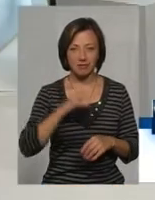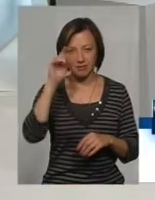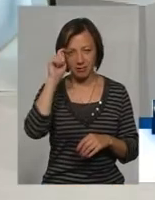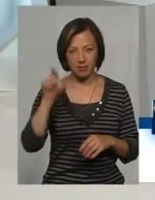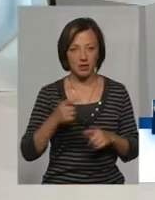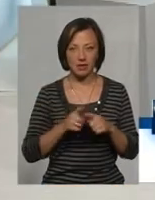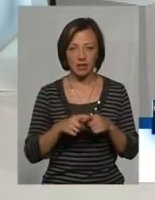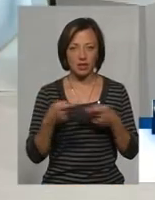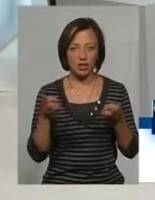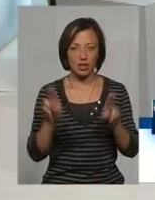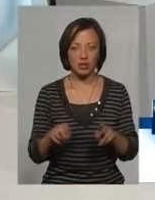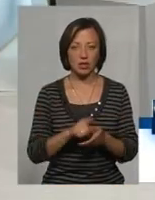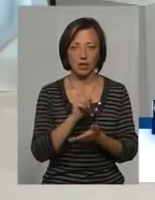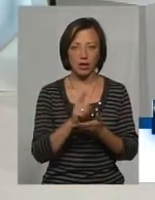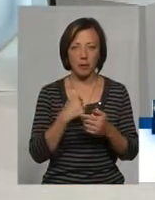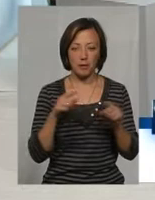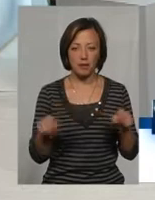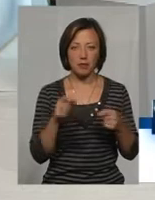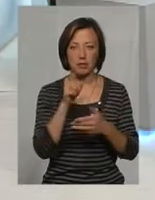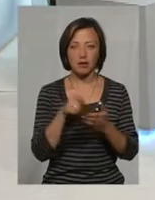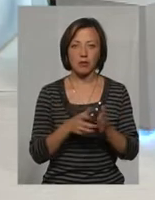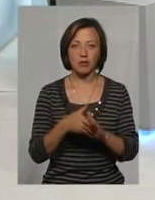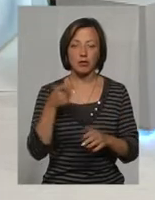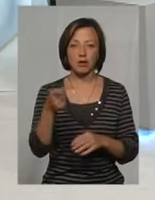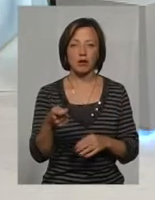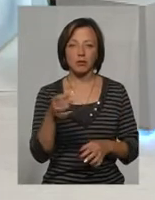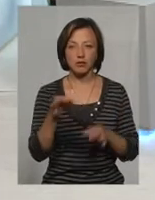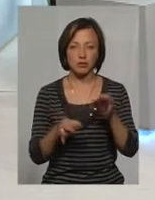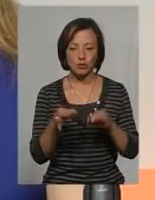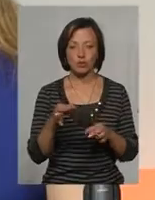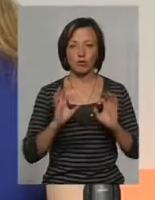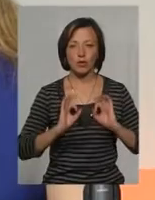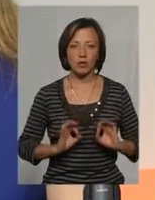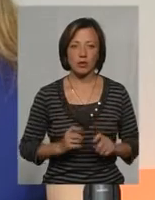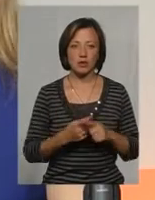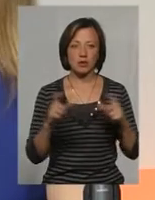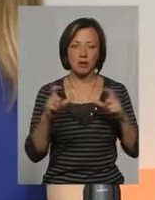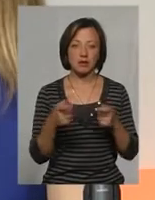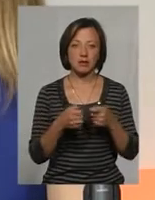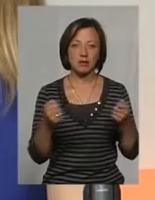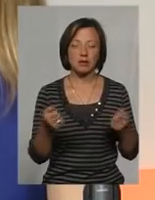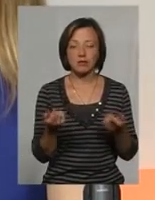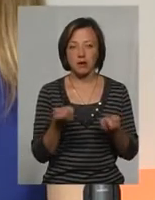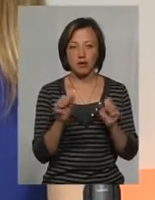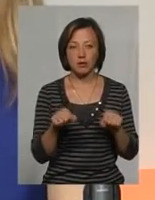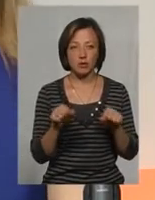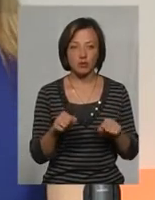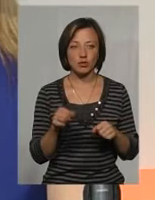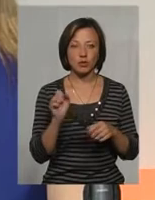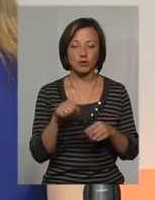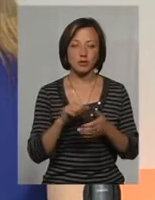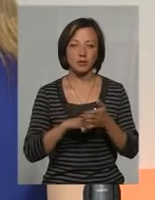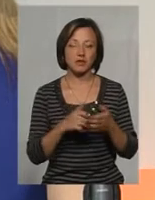це діло не оставлю, я підніму питання, я подам в прокуратуру на цей супермаркет. Ну, звісно, це маловероятно, що до чогось могло